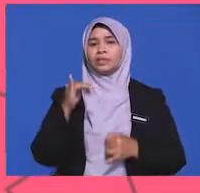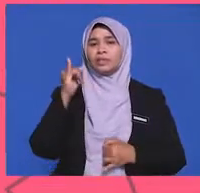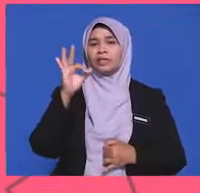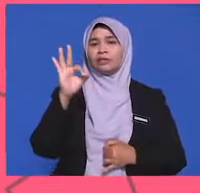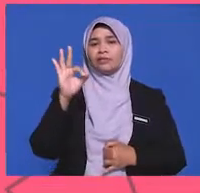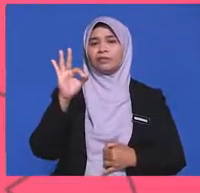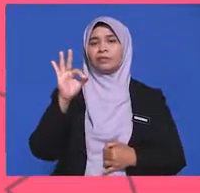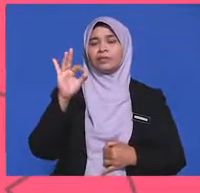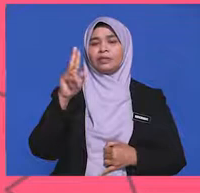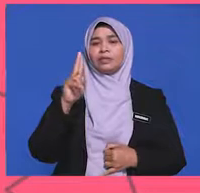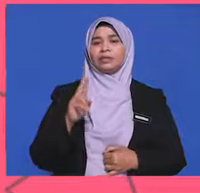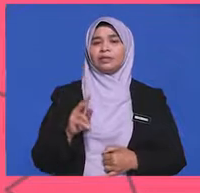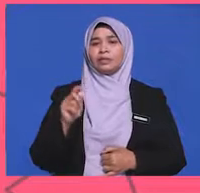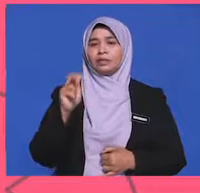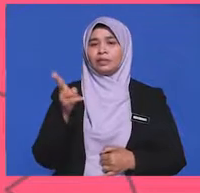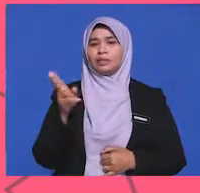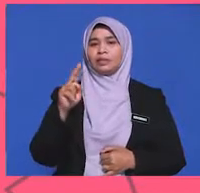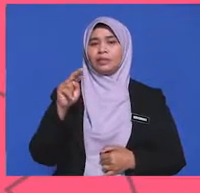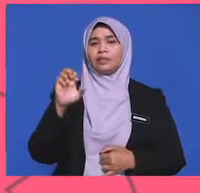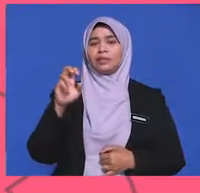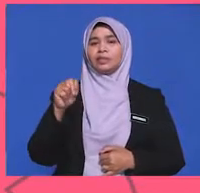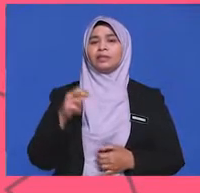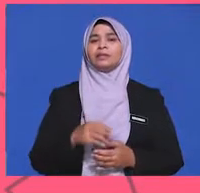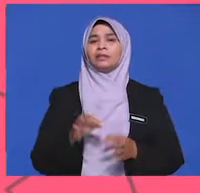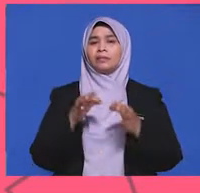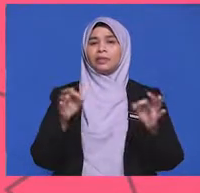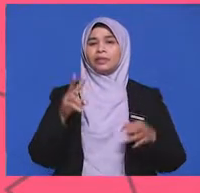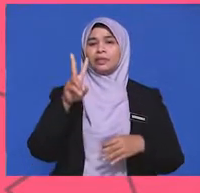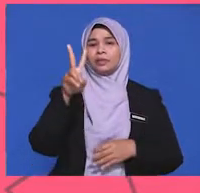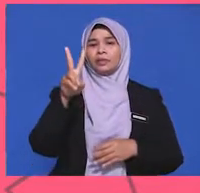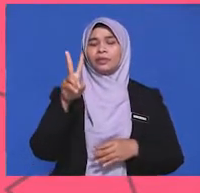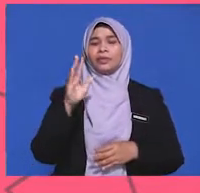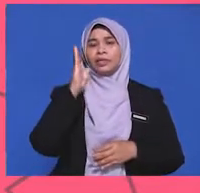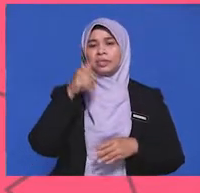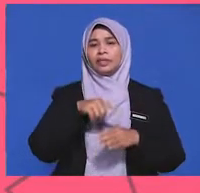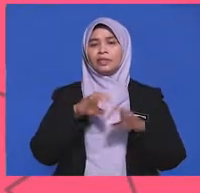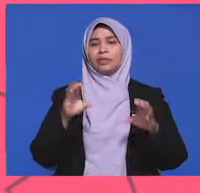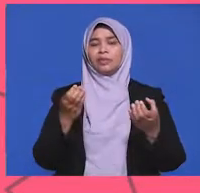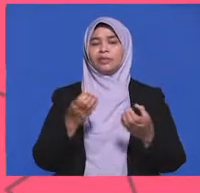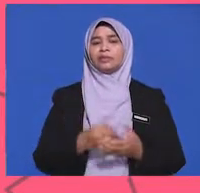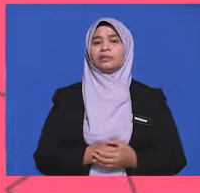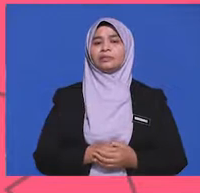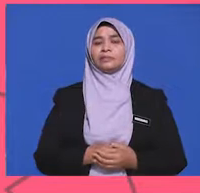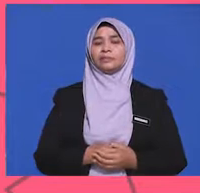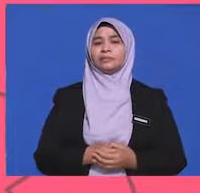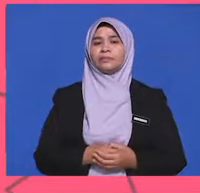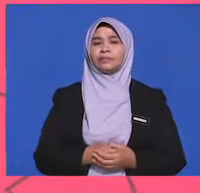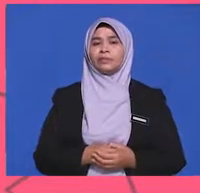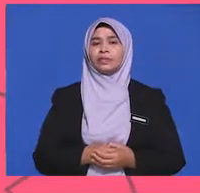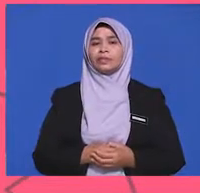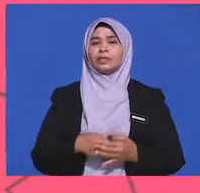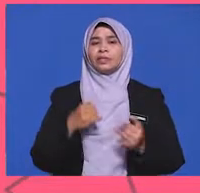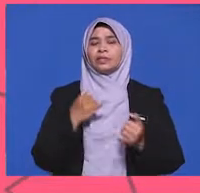benar, maka pernyataan dua akan dilaksanakan. Sebaliknya, jika syarat adalah